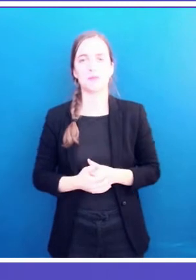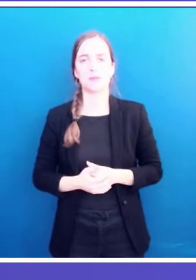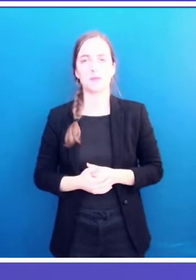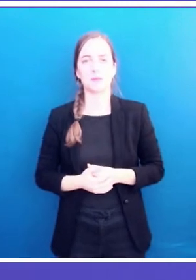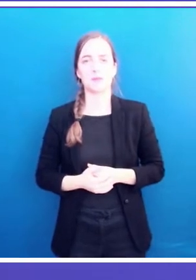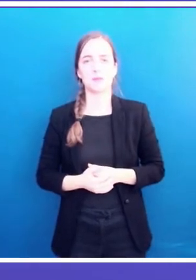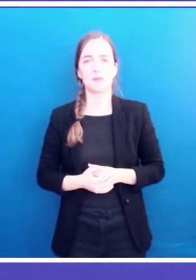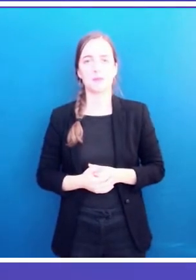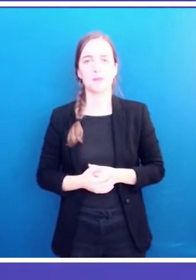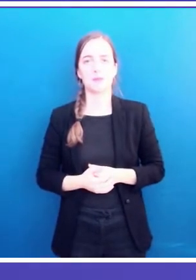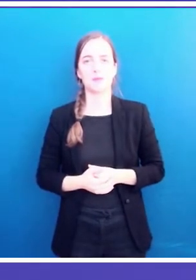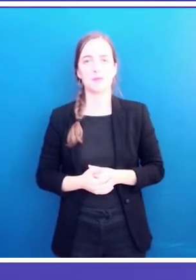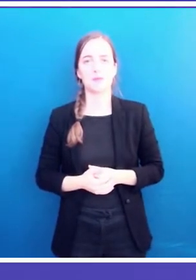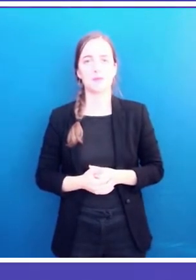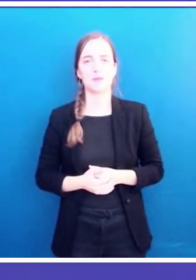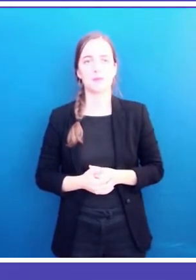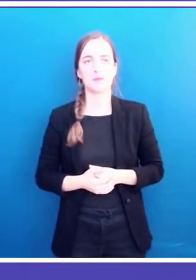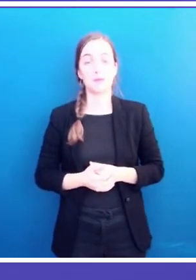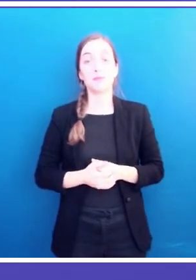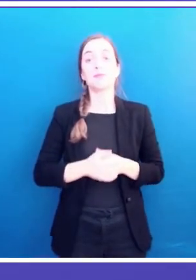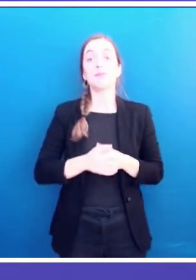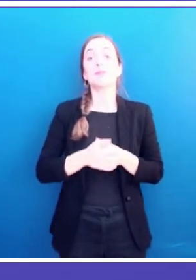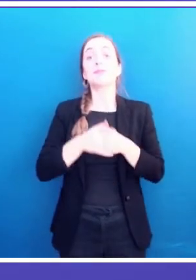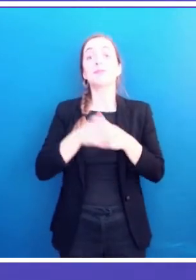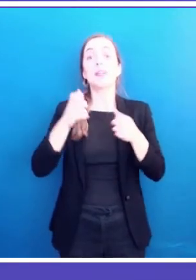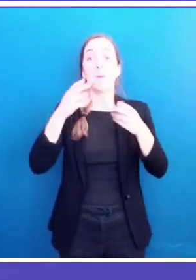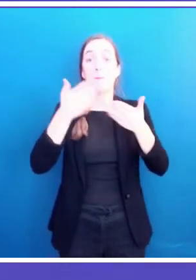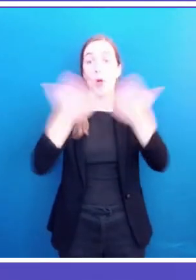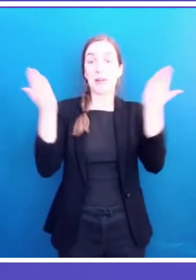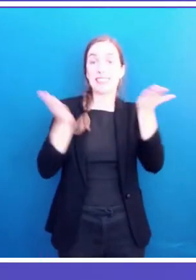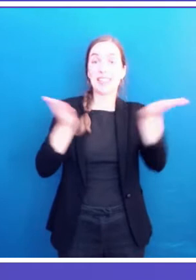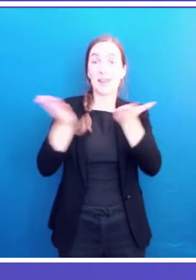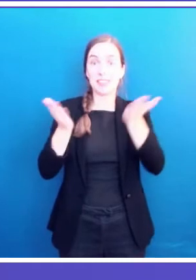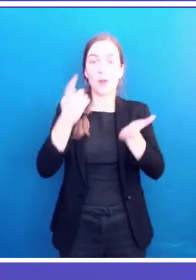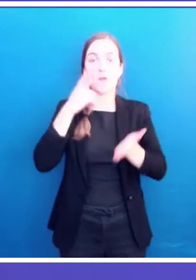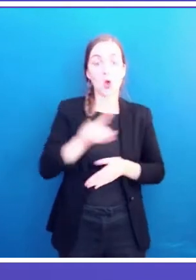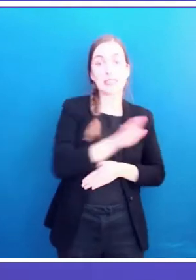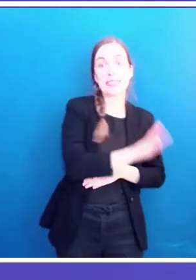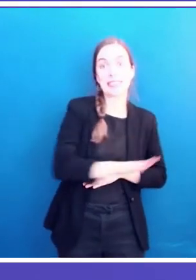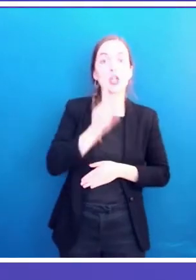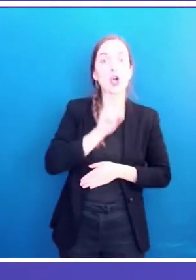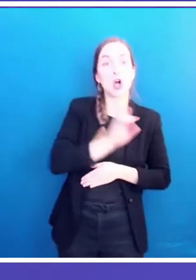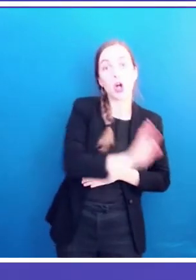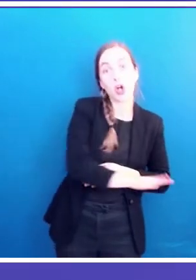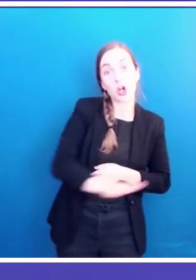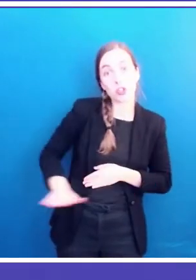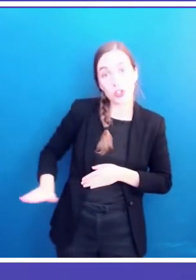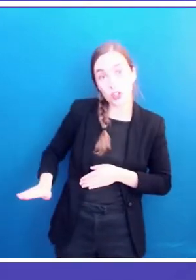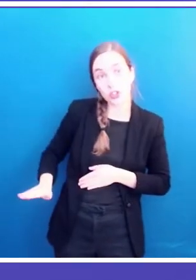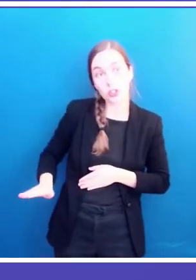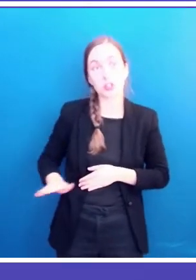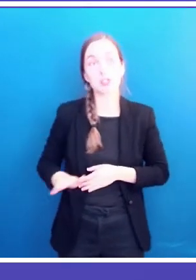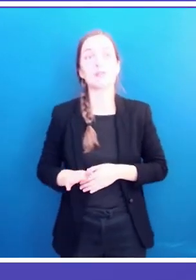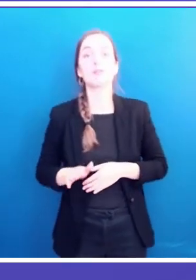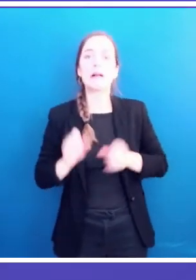عقد عمل رسمي. حاولنا تقديم المساعدة لمن يقدم الرعاية للأطفال ولكبار السن